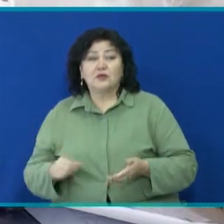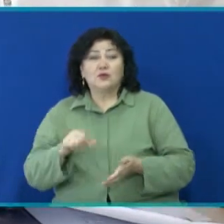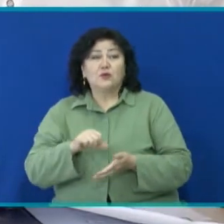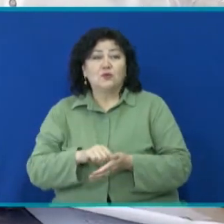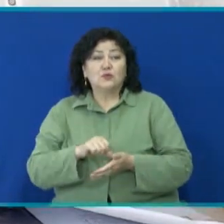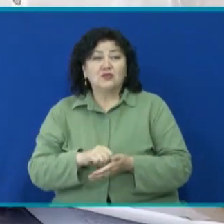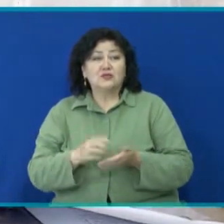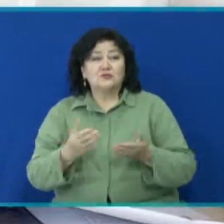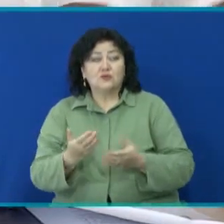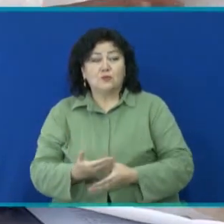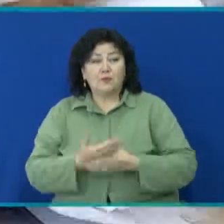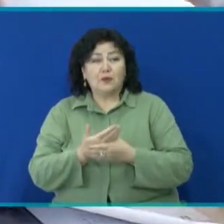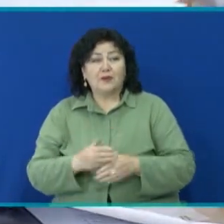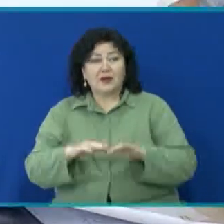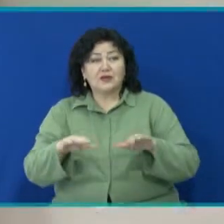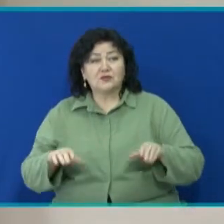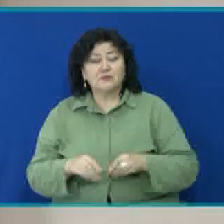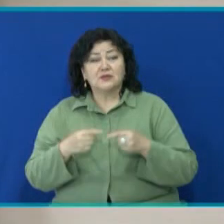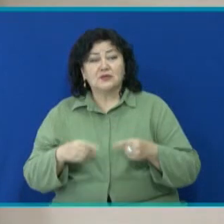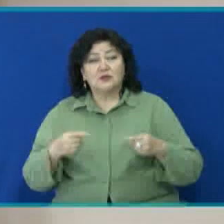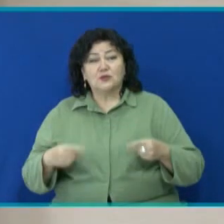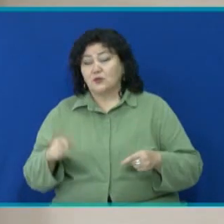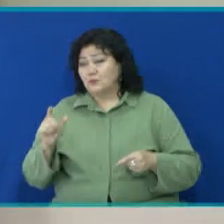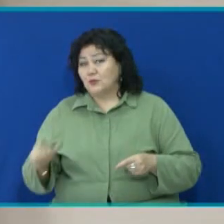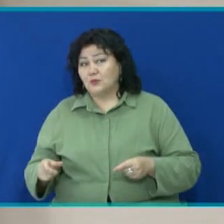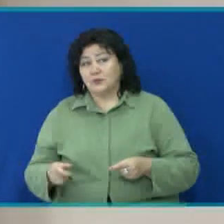мұқтаж отбасыларына қолдау көрсетіп, өзгелерді де игі іске